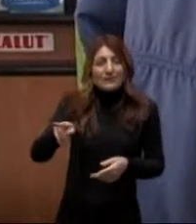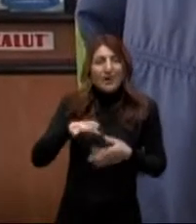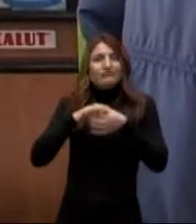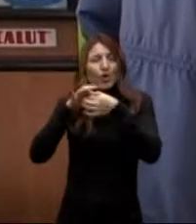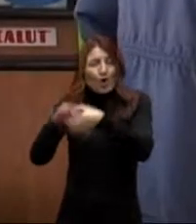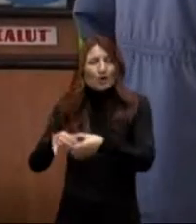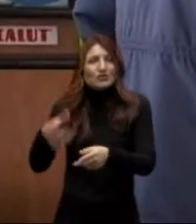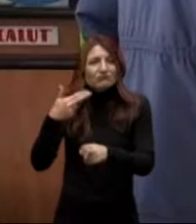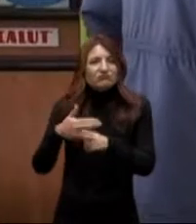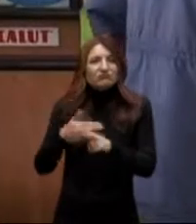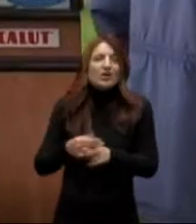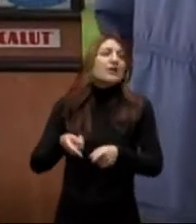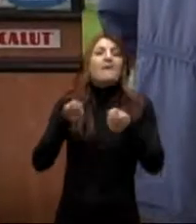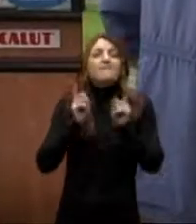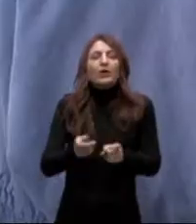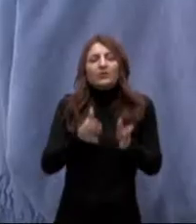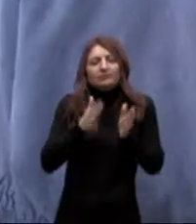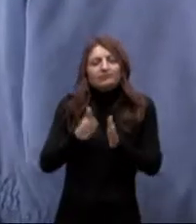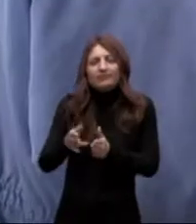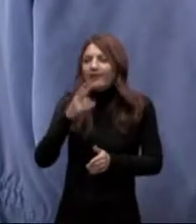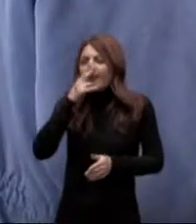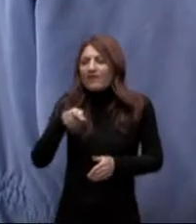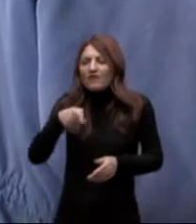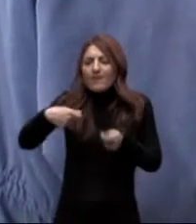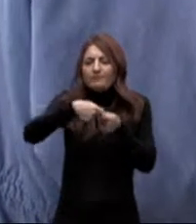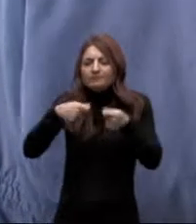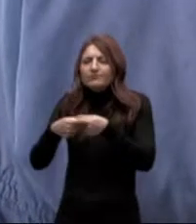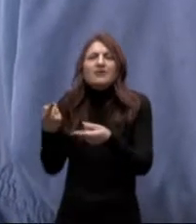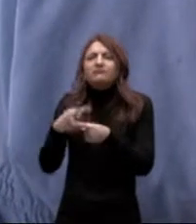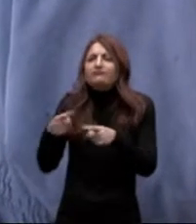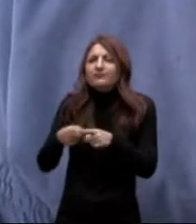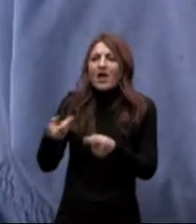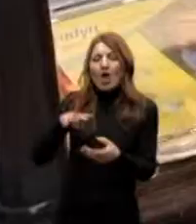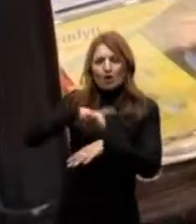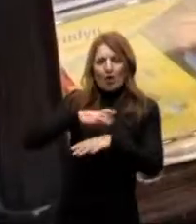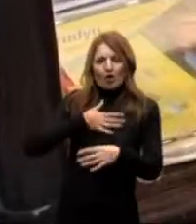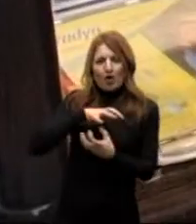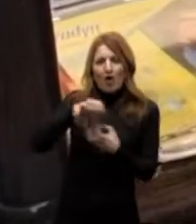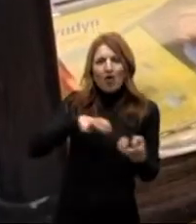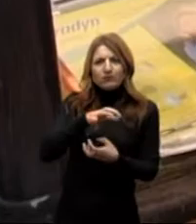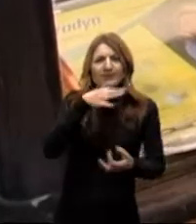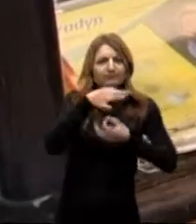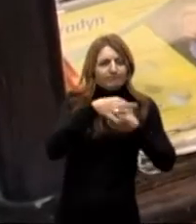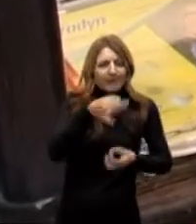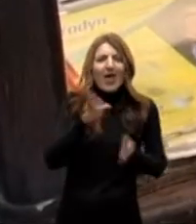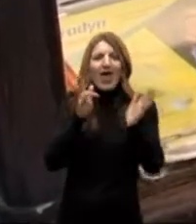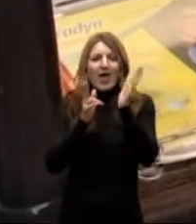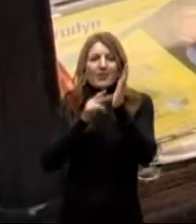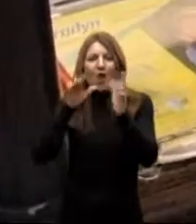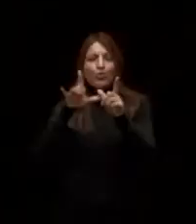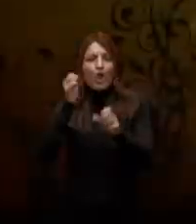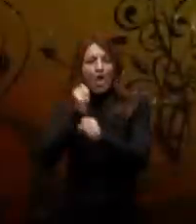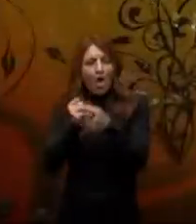tenzijskom glavoboljom neophodan multidisciplinarni pristup koji uključuje liječnika obiteljske medicine, neurologa i